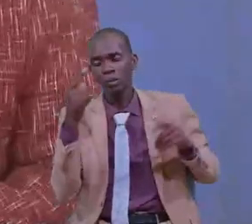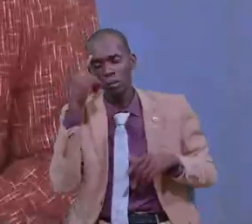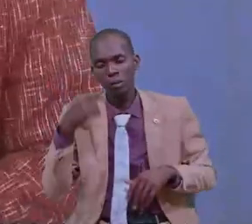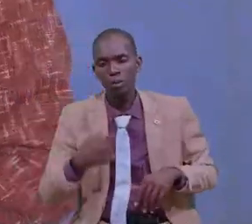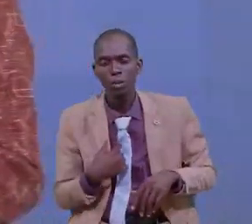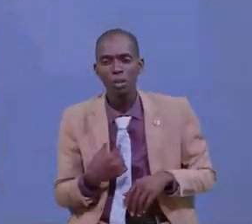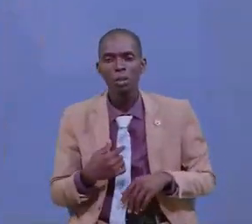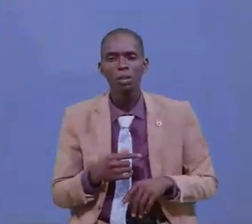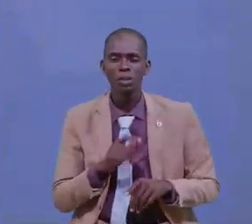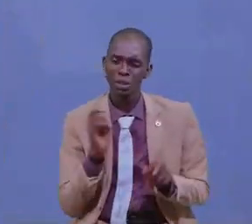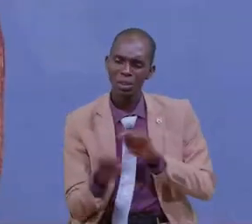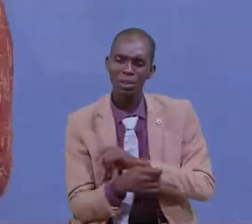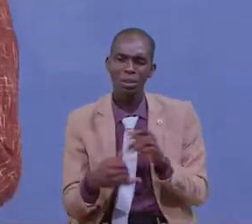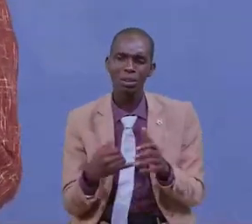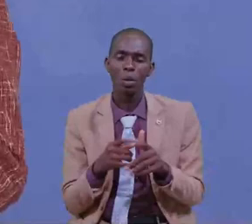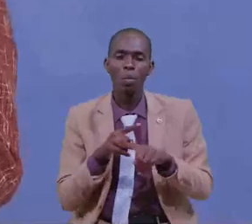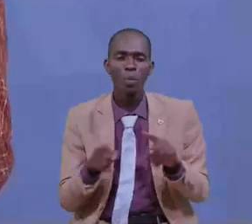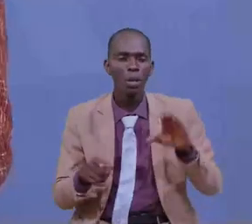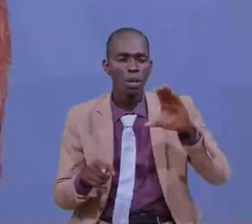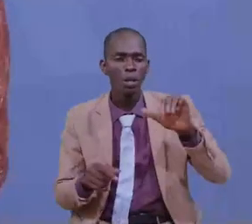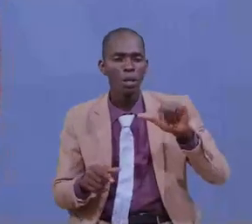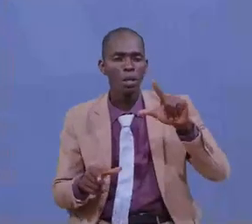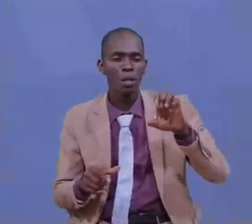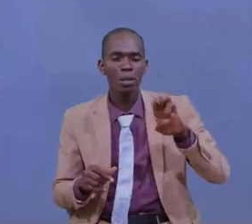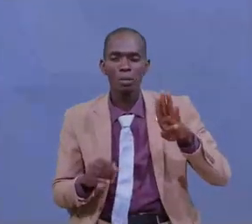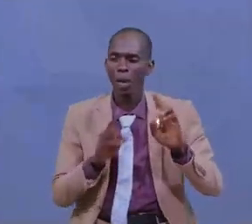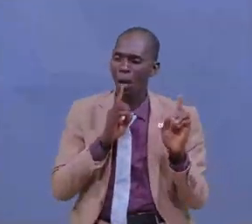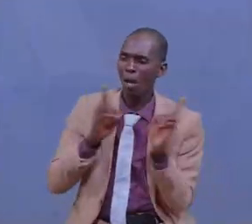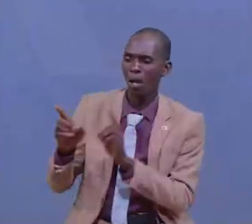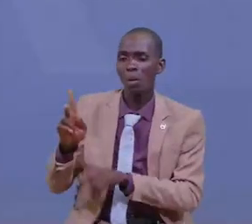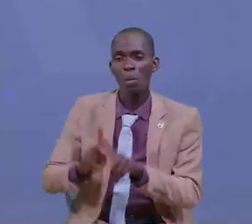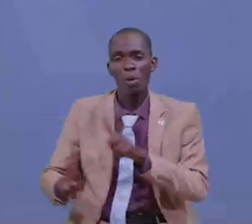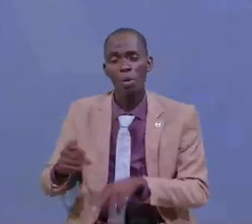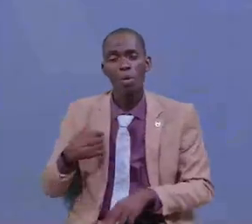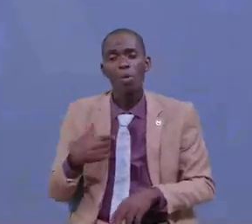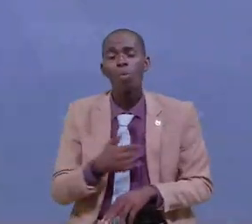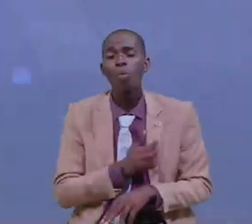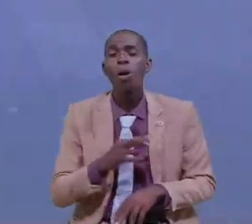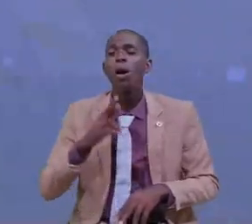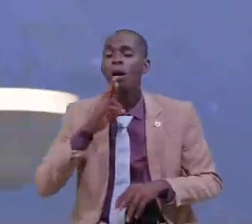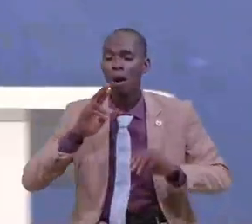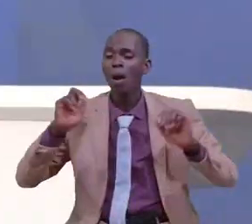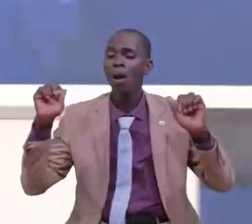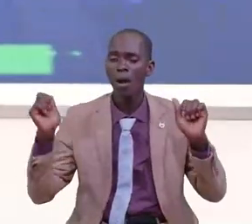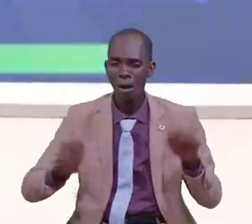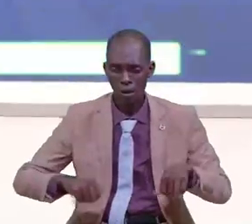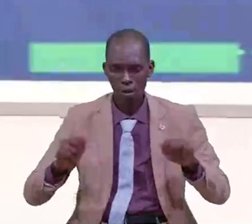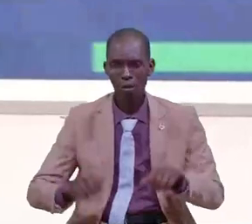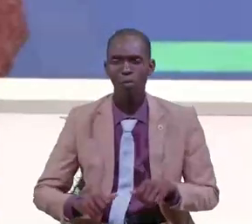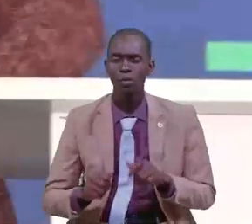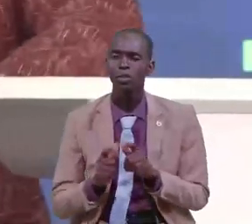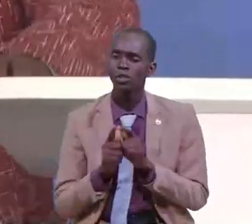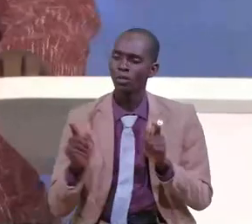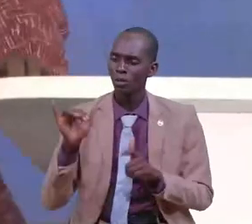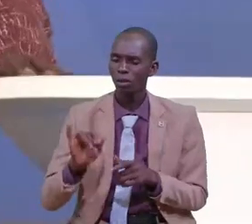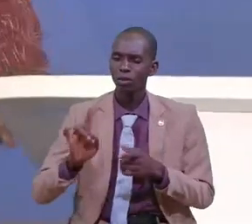Change ça. Caleb a dit, nous sommes plus que capables de vaincre.